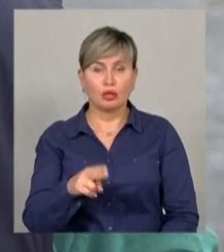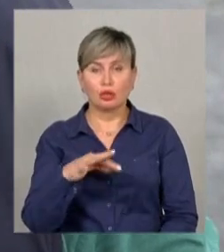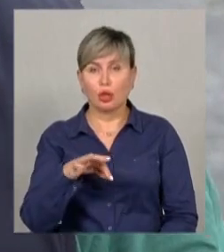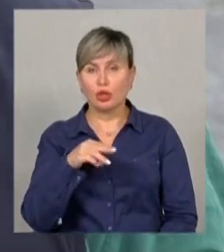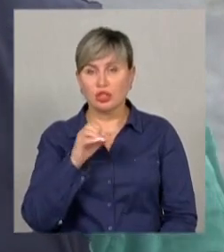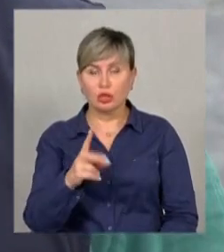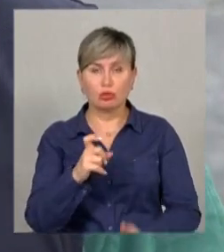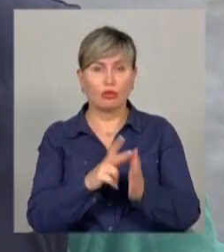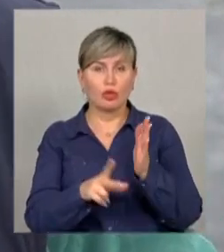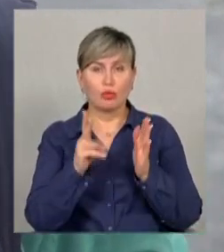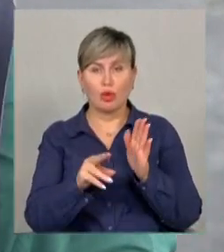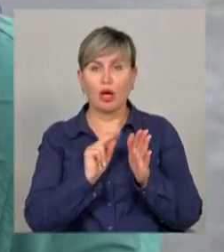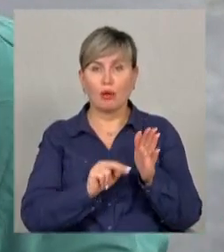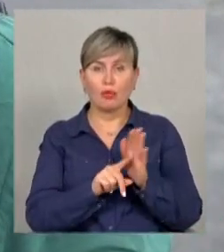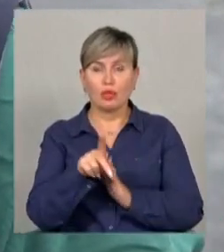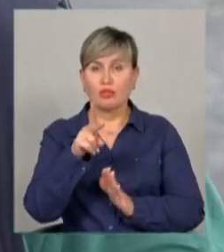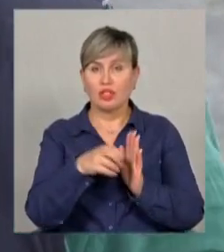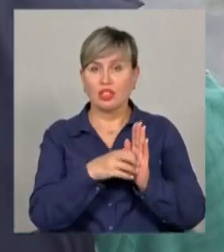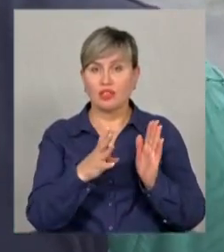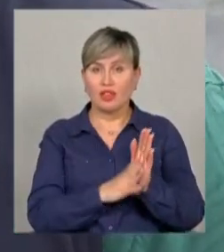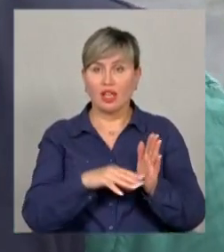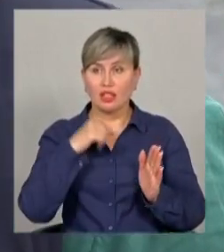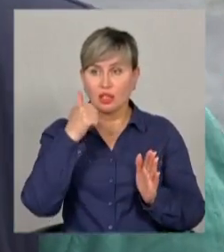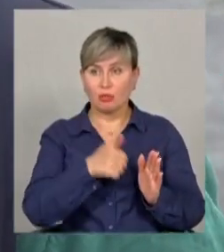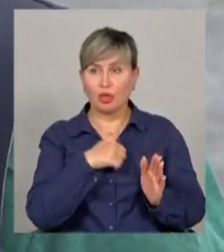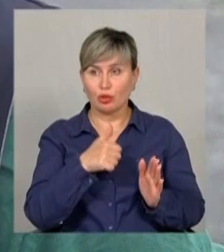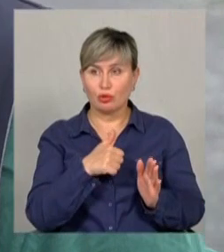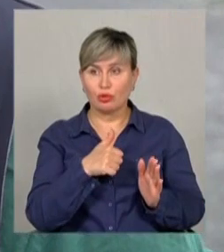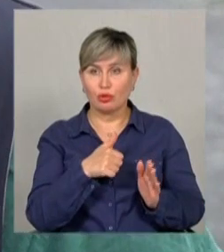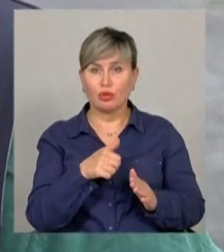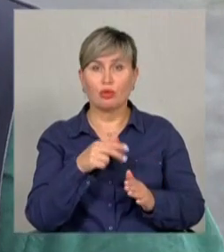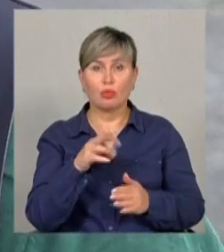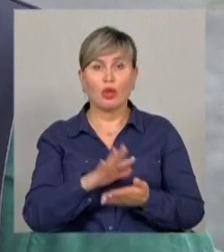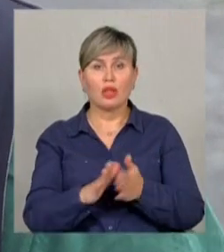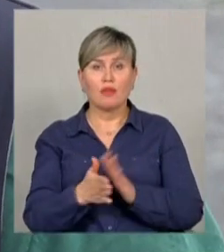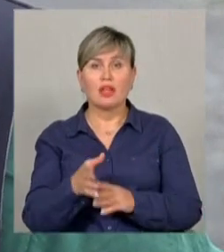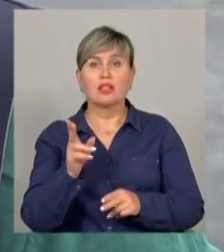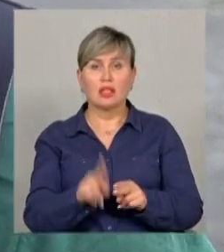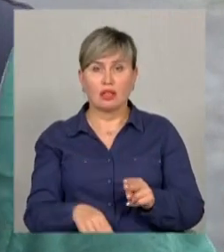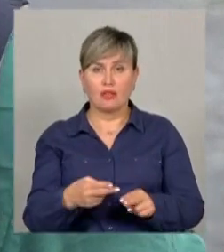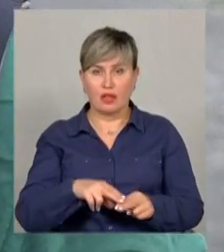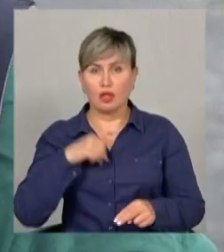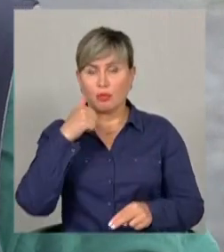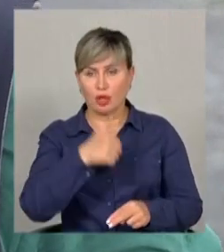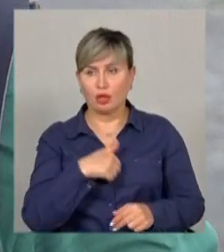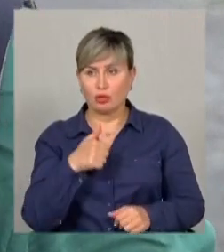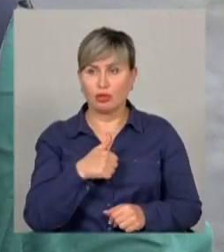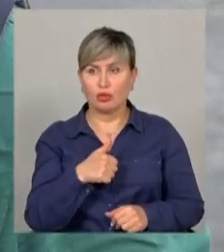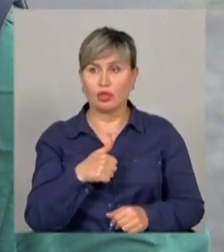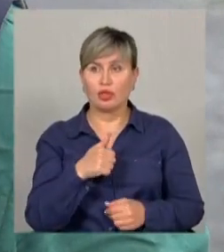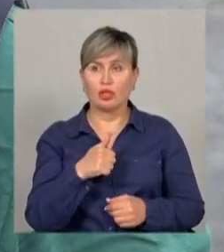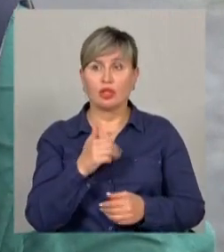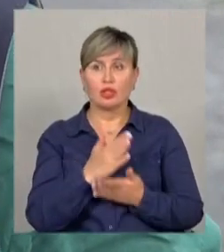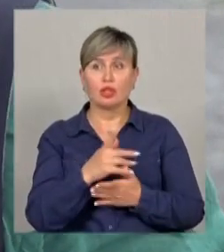километров. Работы начаты в 2019 году. По договору заканчиваем в текущем году. Из